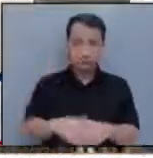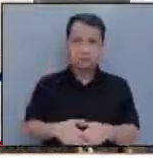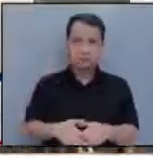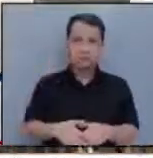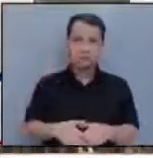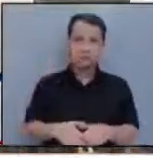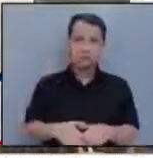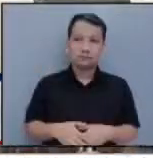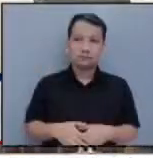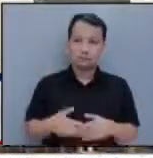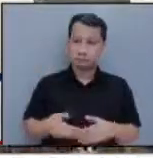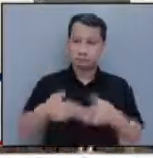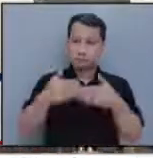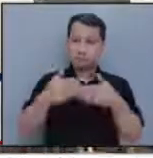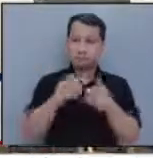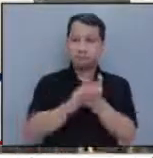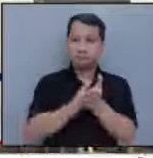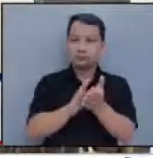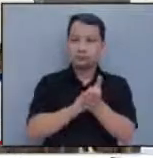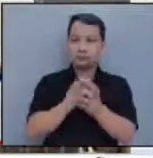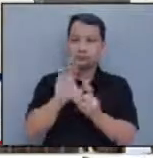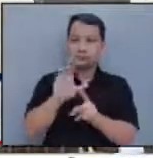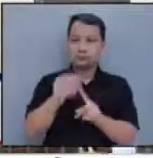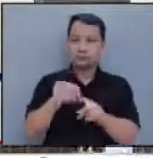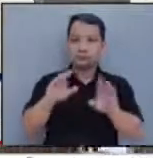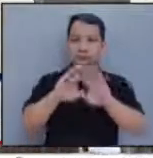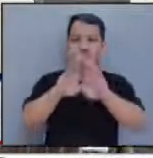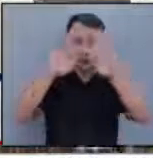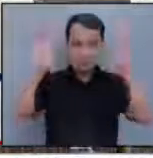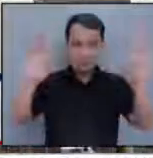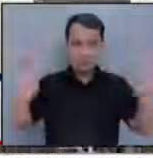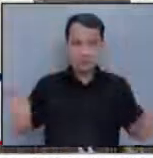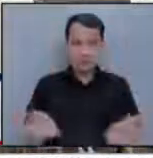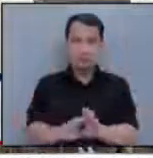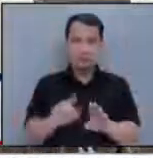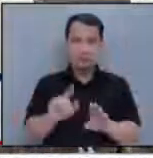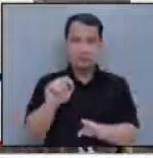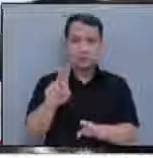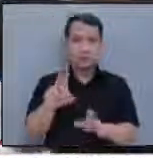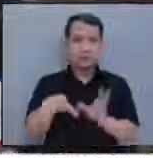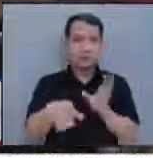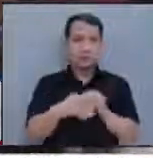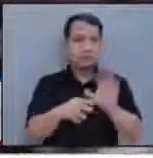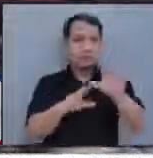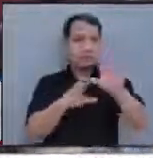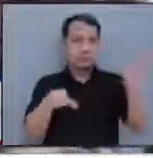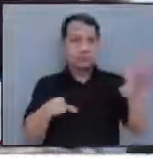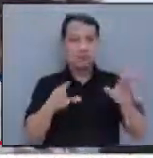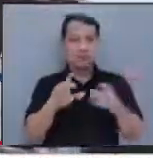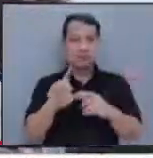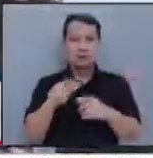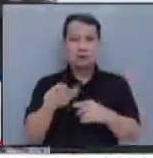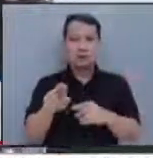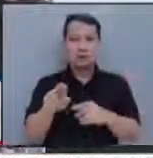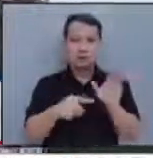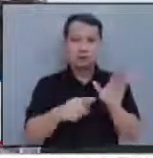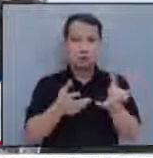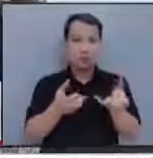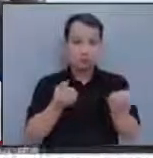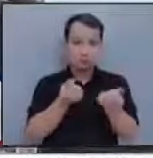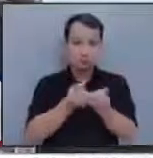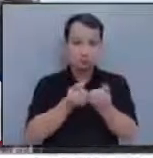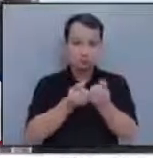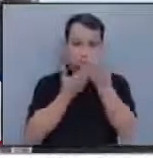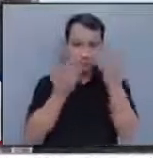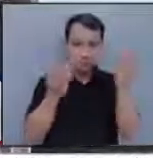harap ng Cebu City Hall, naglagay ng malaking monitor at mga tents ang lokal na pamahalaan para sa mga gustong manood sa sona